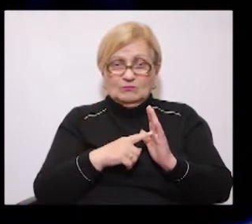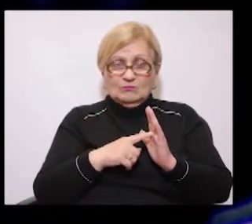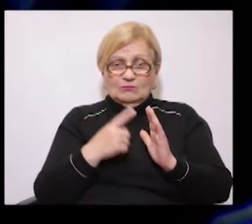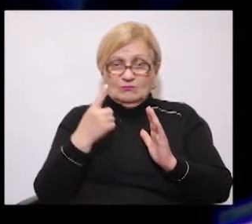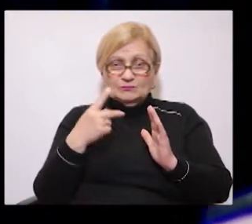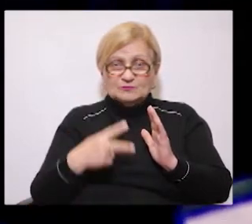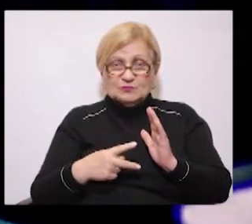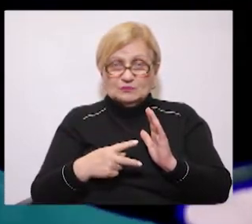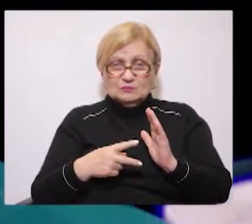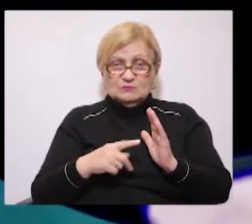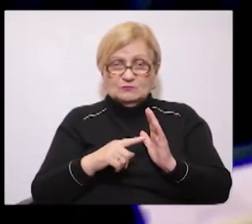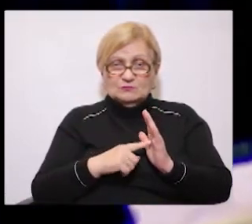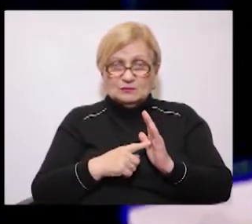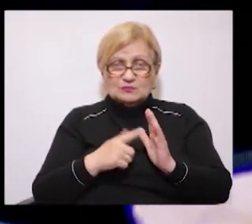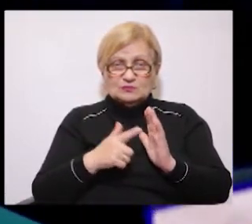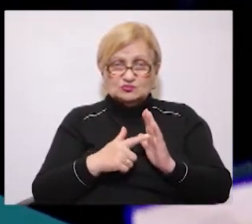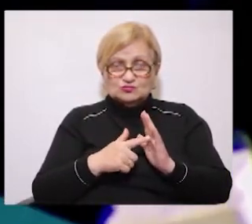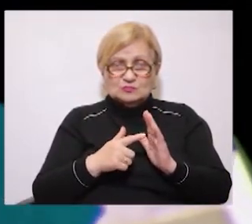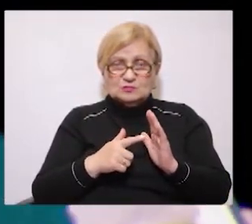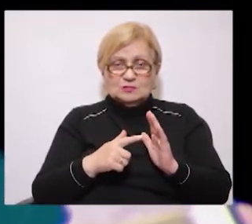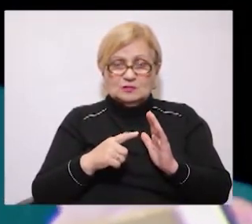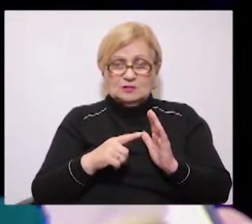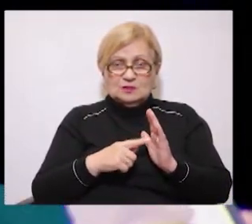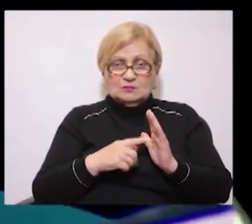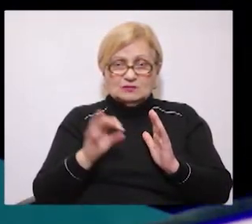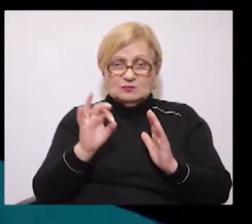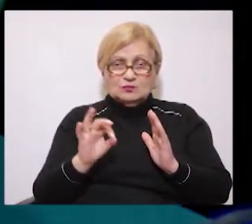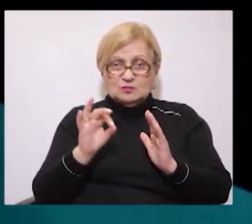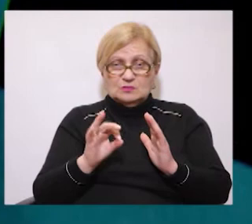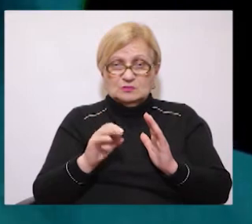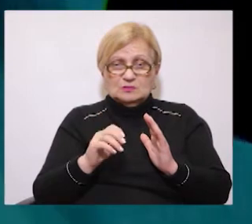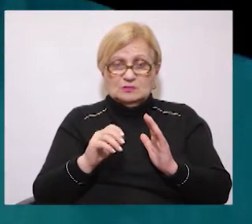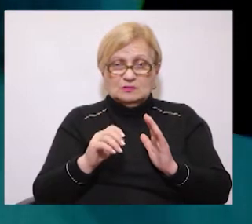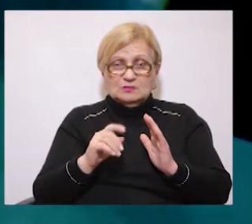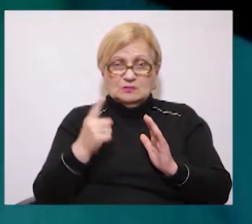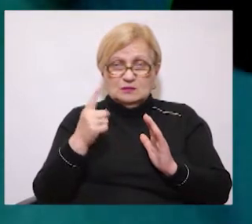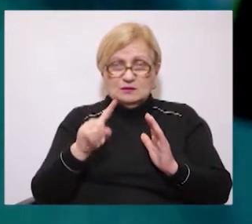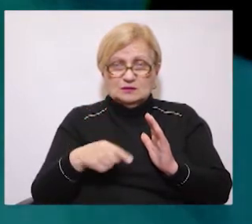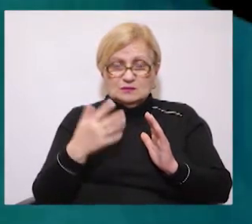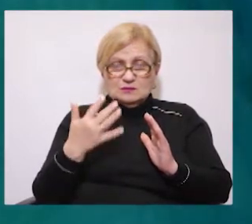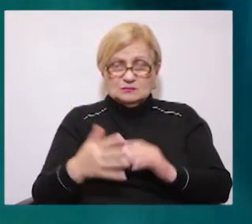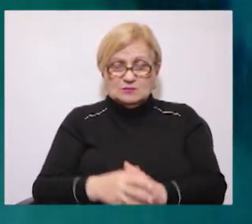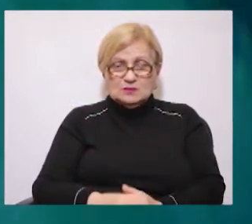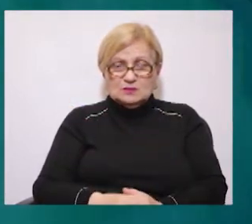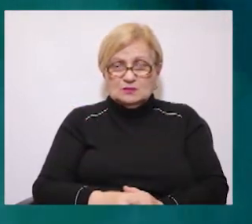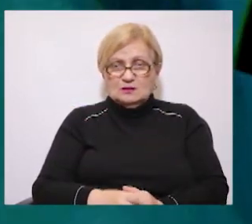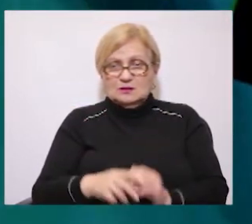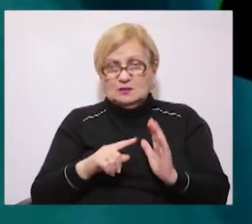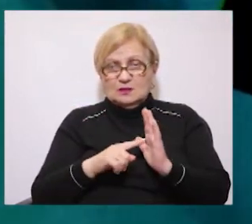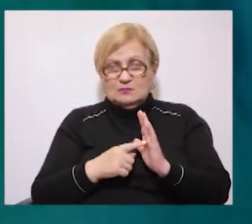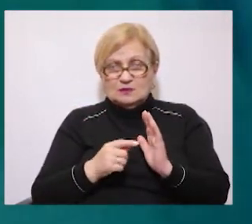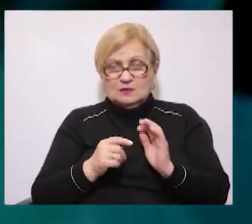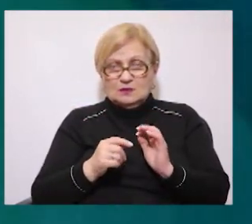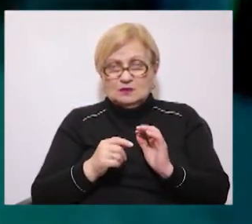ერთ მეორეზე, გამრავლებული შვიდზე, გამრავლებული ნოლზე, გამრავლებული ერთ-ერთ ხუთმიათეზე, გამრავლებული